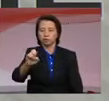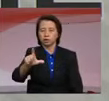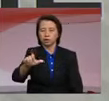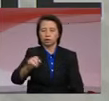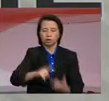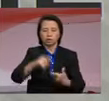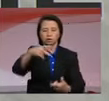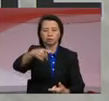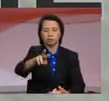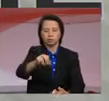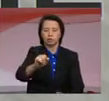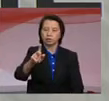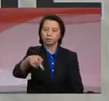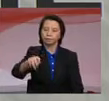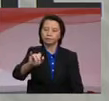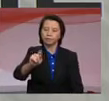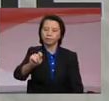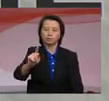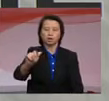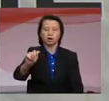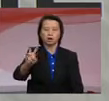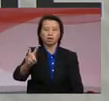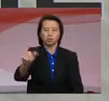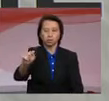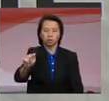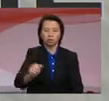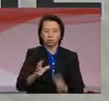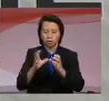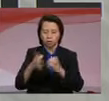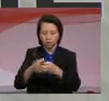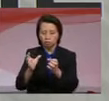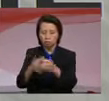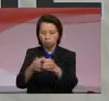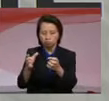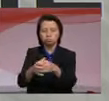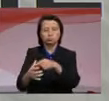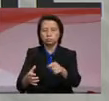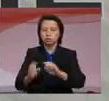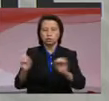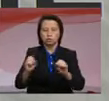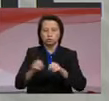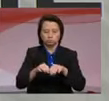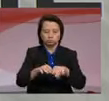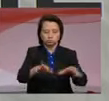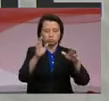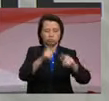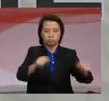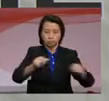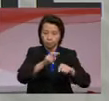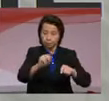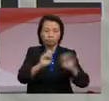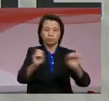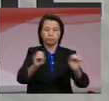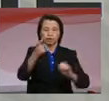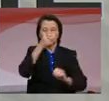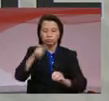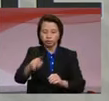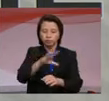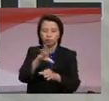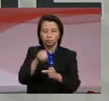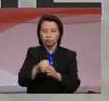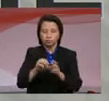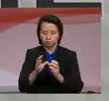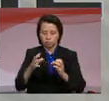dan PUI Pitakua. Kluster Jupiter tidak mengakibatkan penularan tempatan memandangkan ia